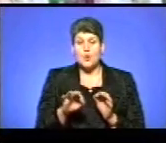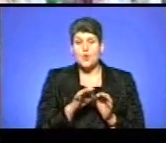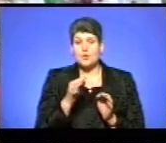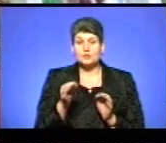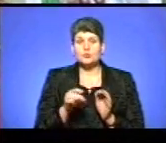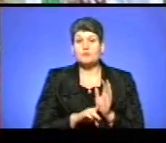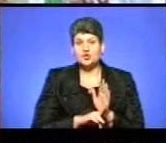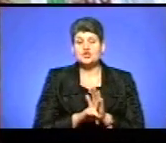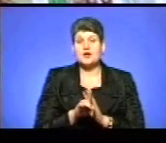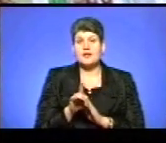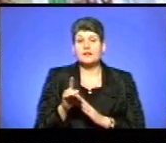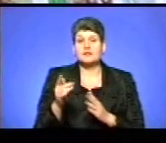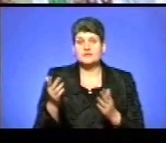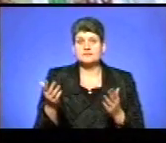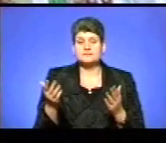і почала